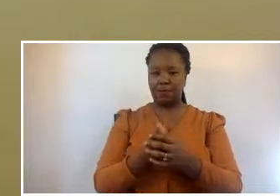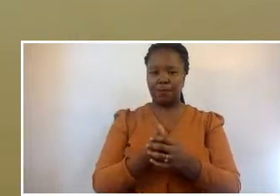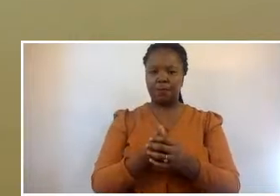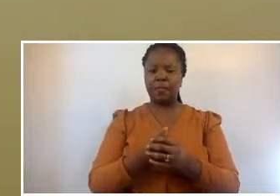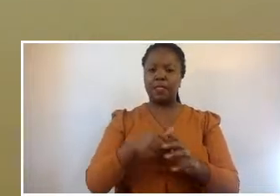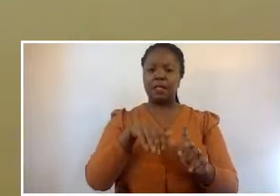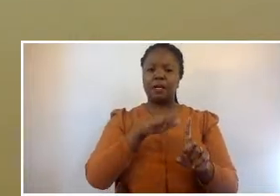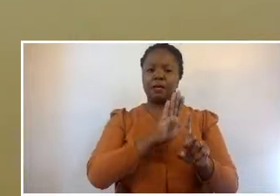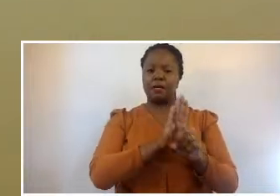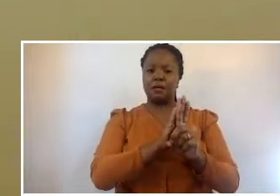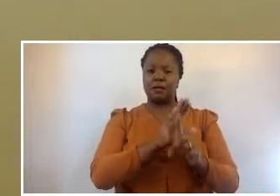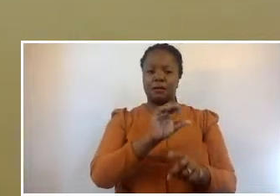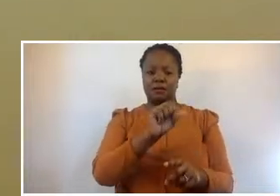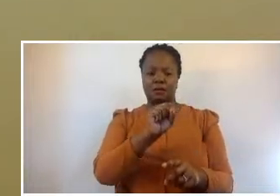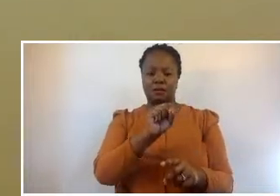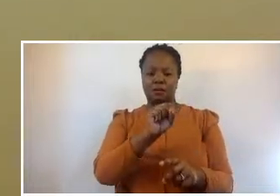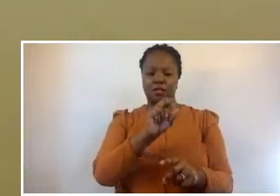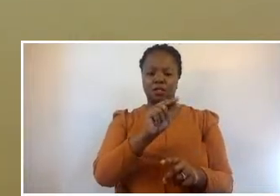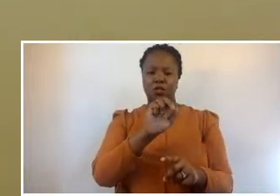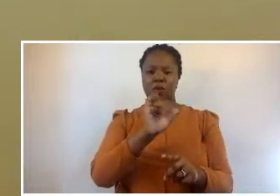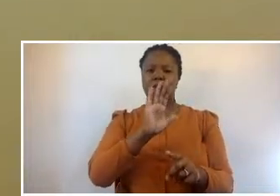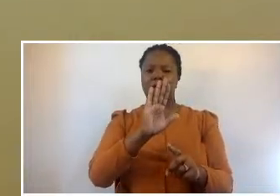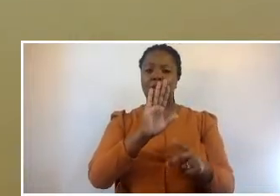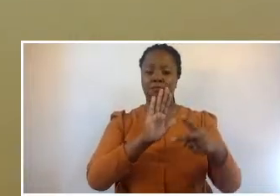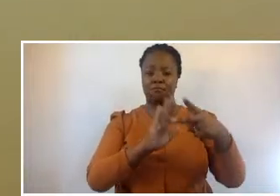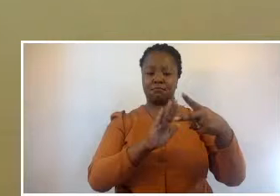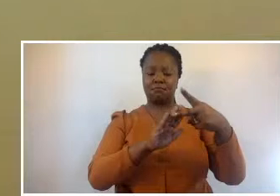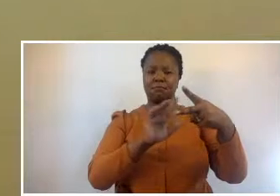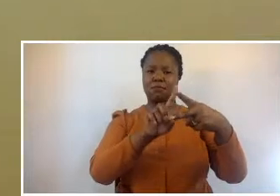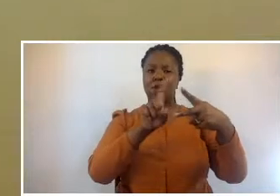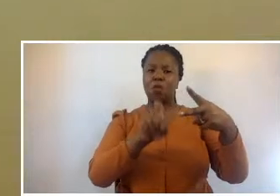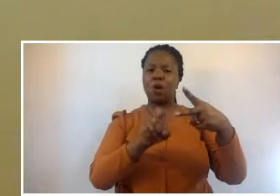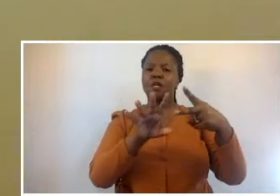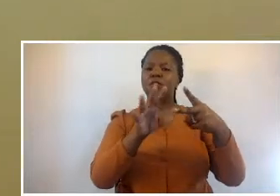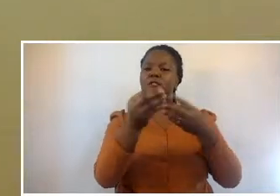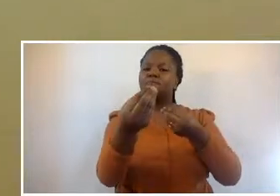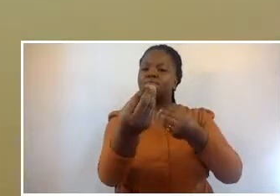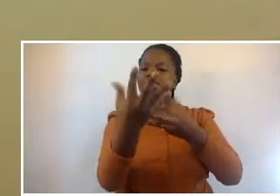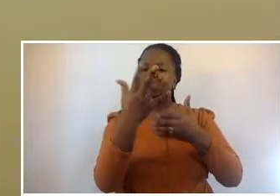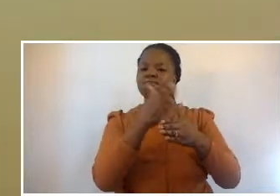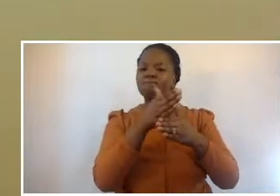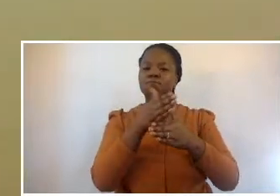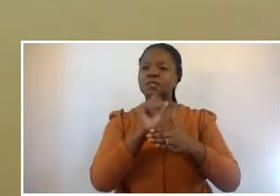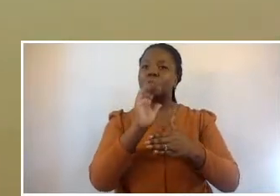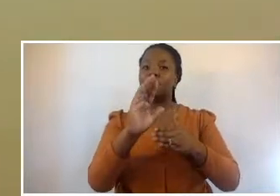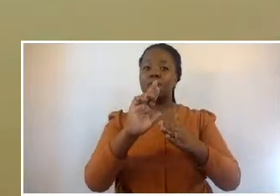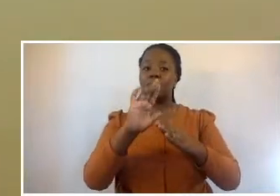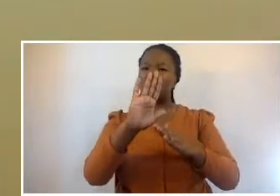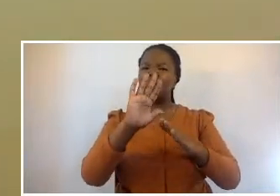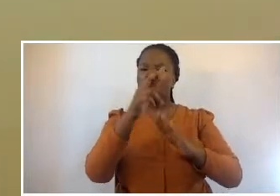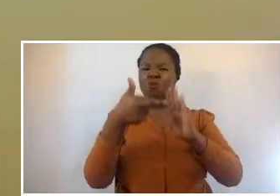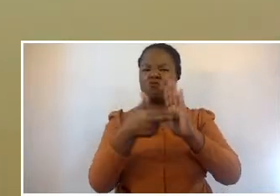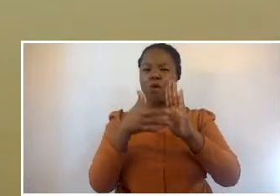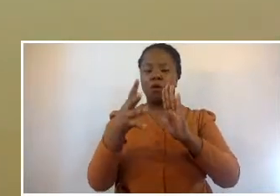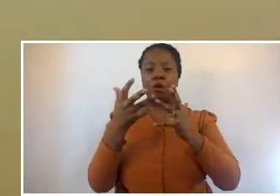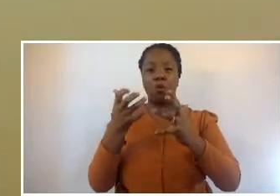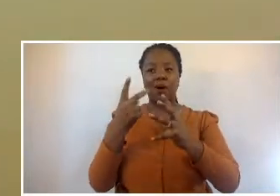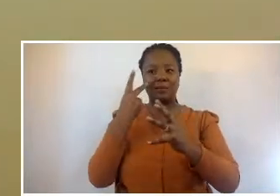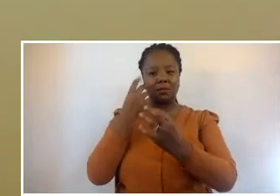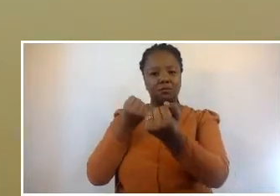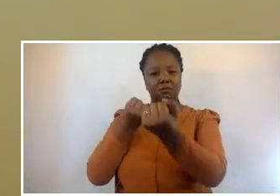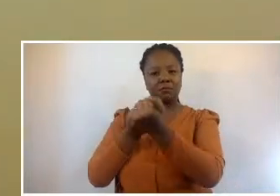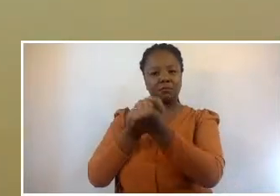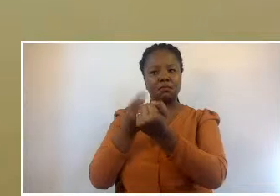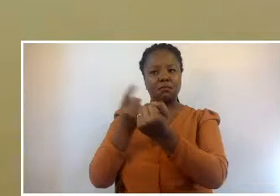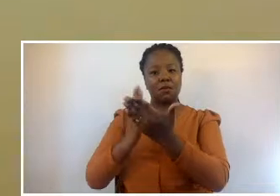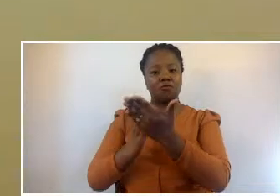spéciale international sur les enseignants. Deuxième question pour Sonia. Nous aimerions, Sonia, que vous indiquiez quel rôle votre syndicat